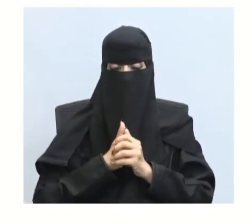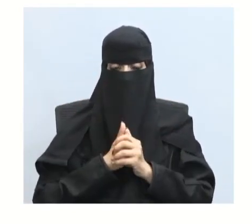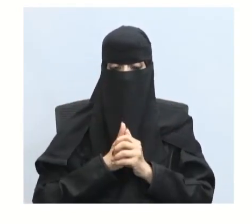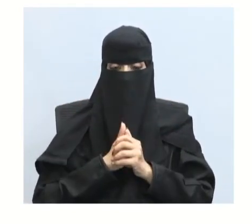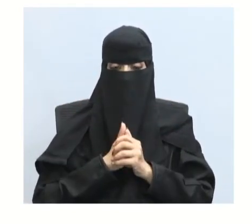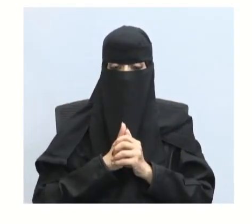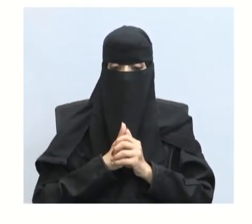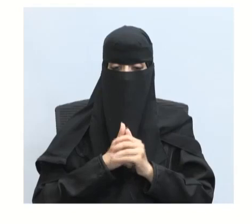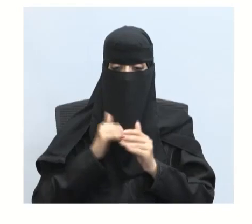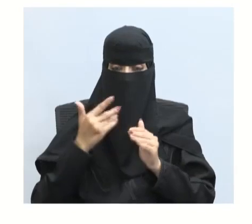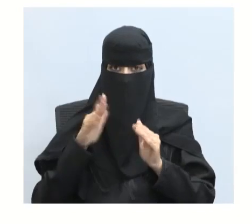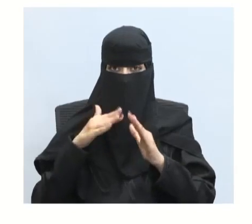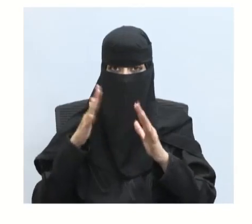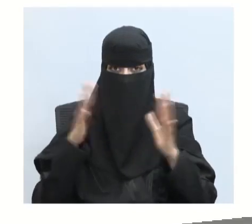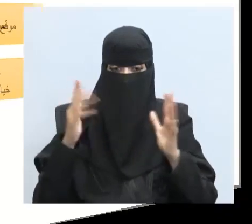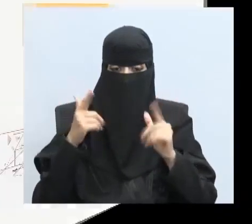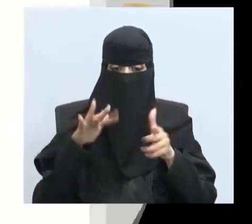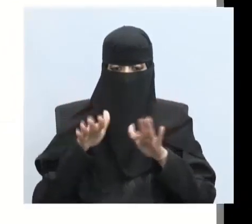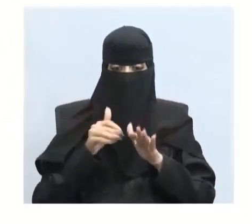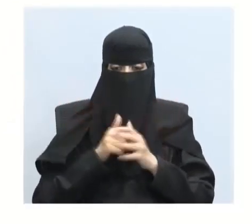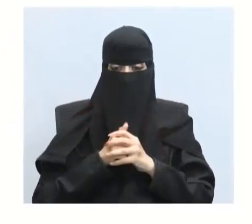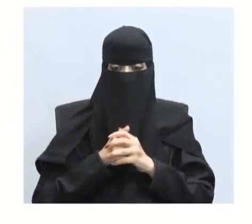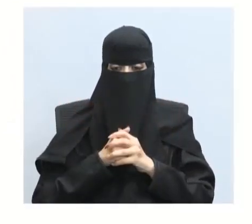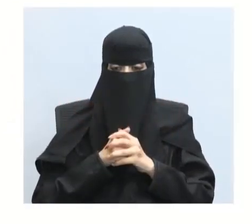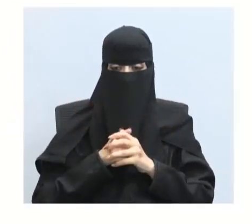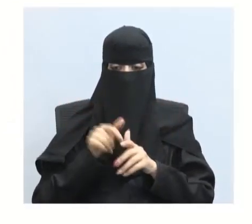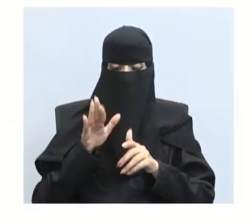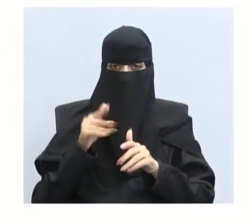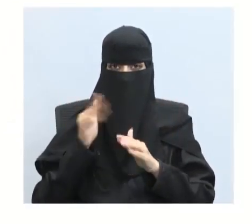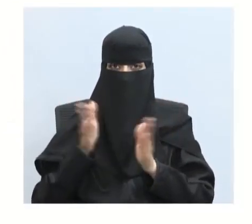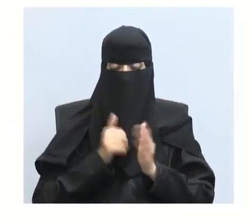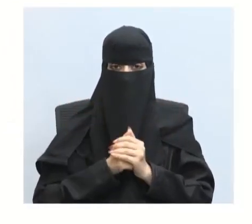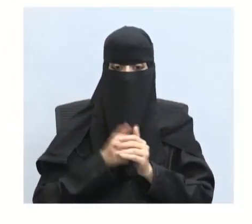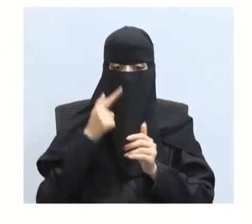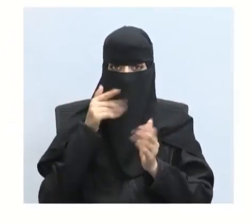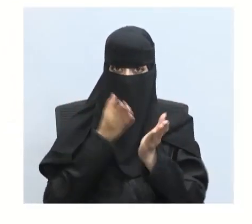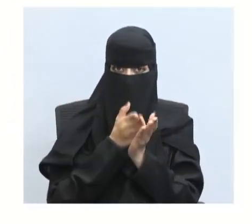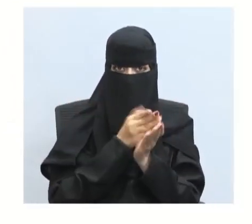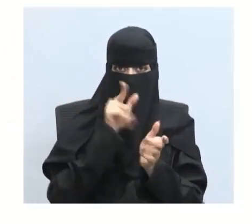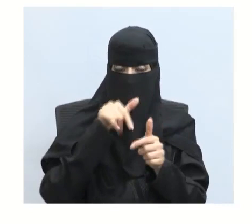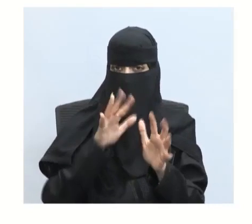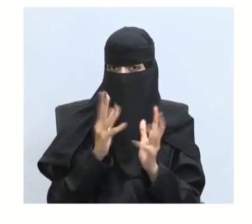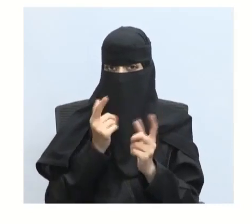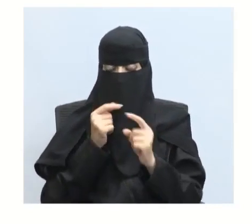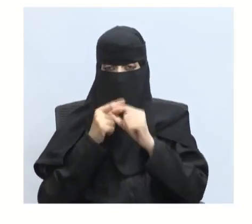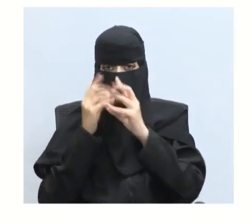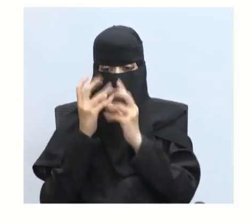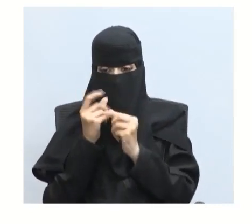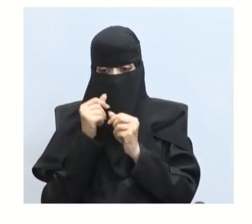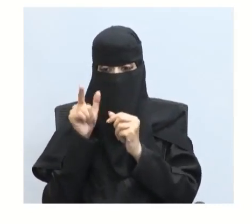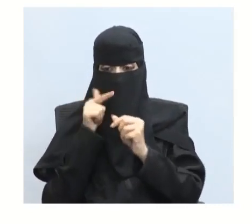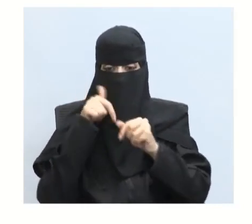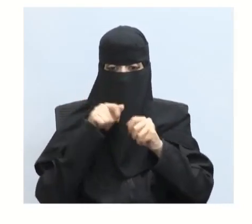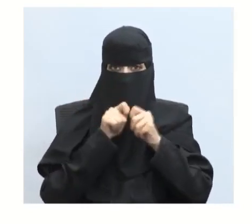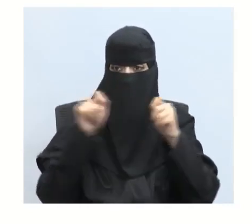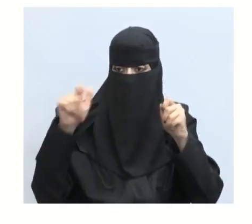تكون م خياليه ومكبره ومعتدله تطرقنا الى كيفيه حساب البعد البؤري